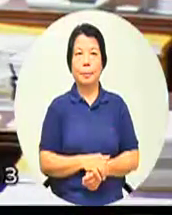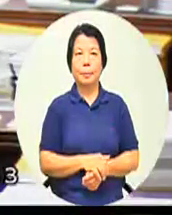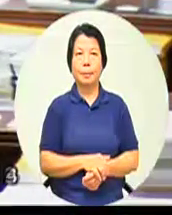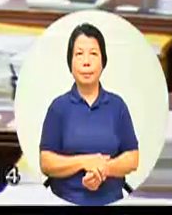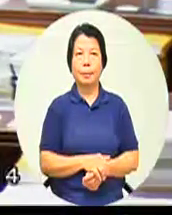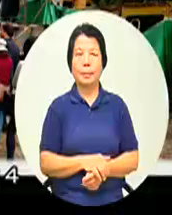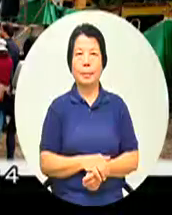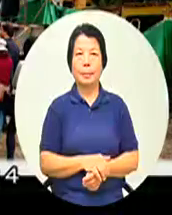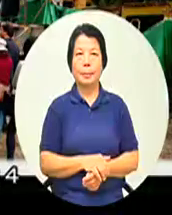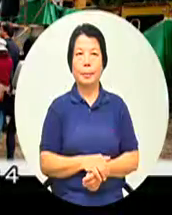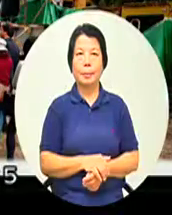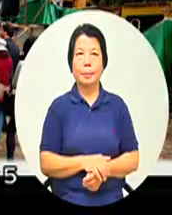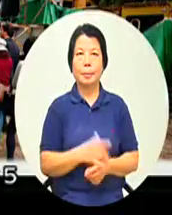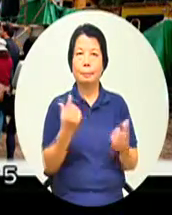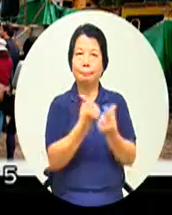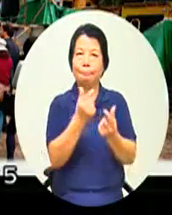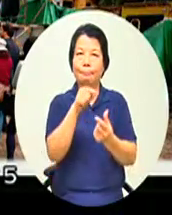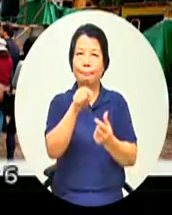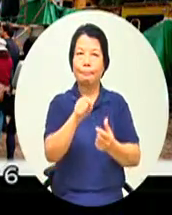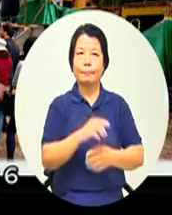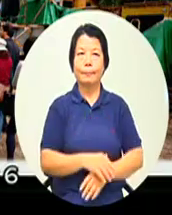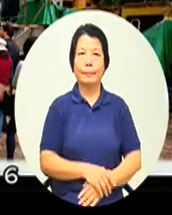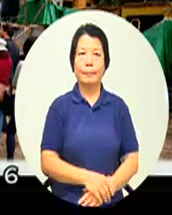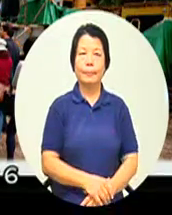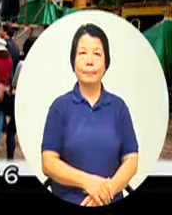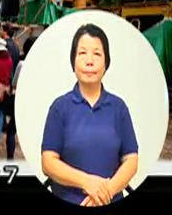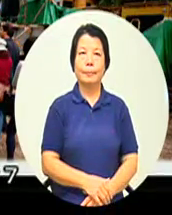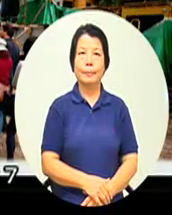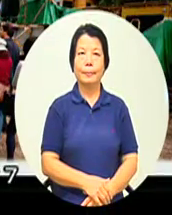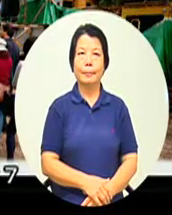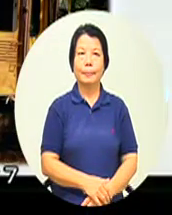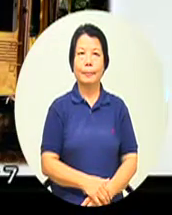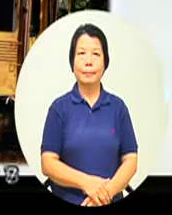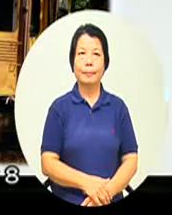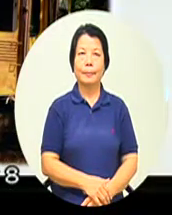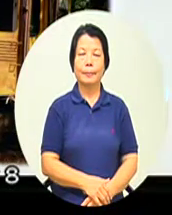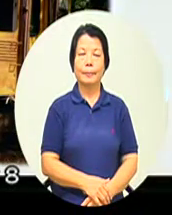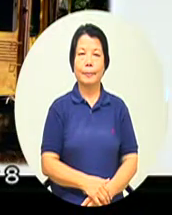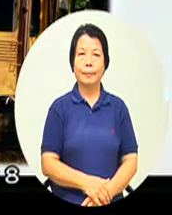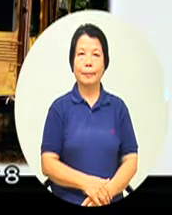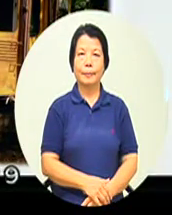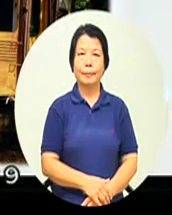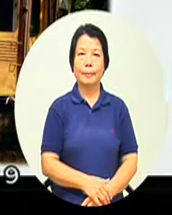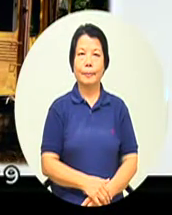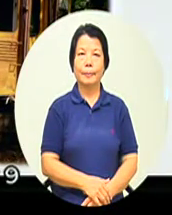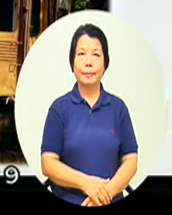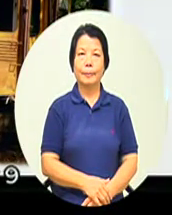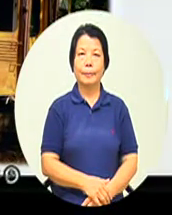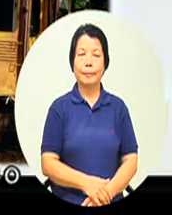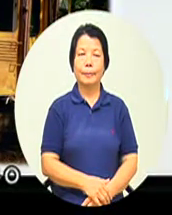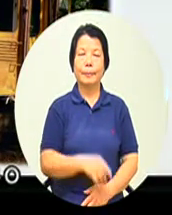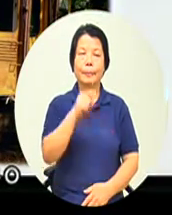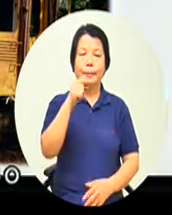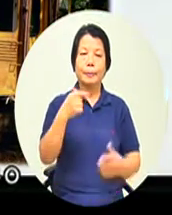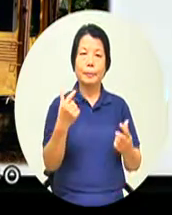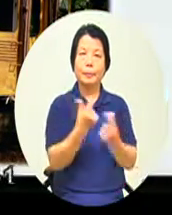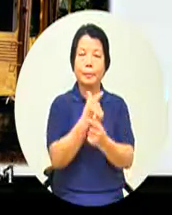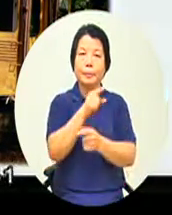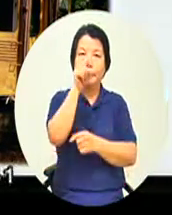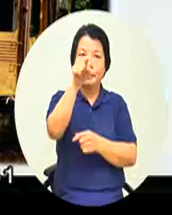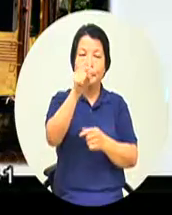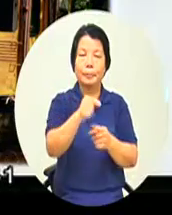好给大家看，像等一下，好像这个是在这